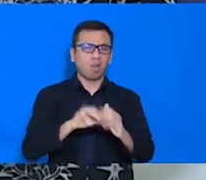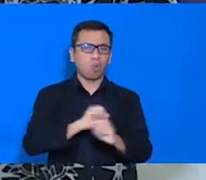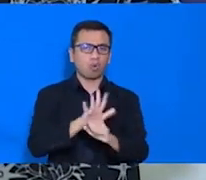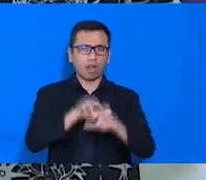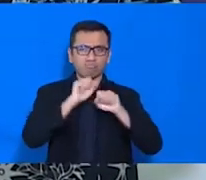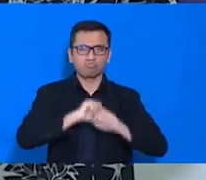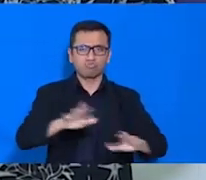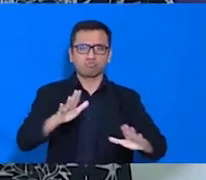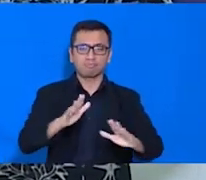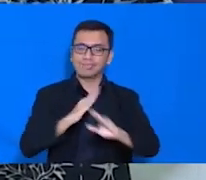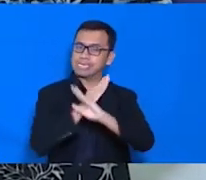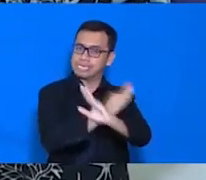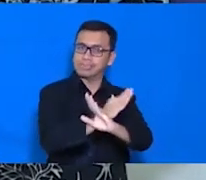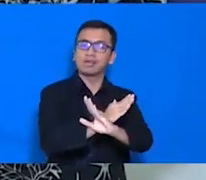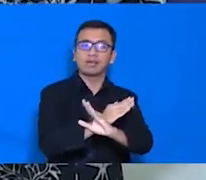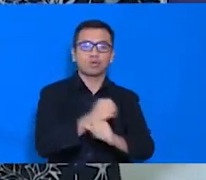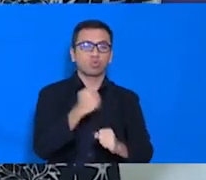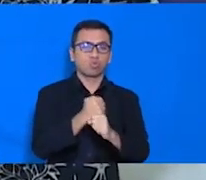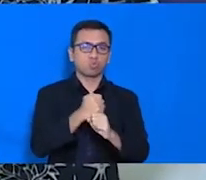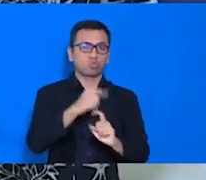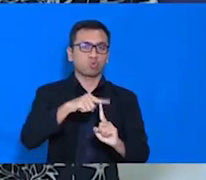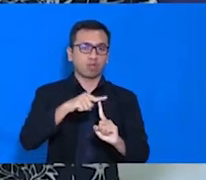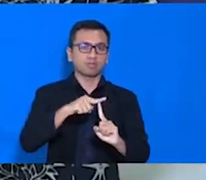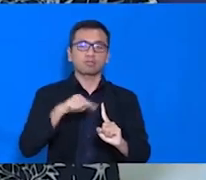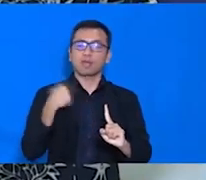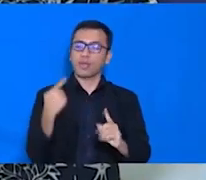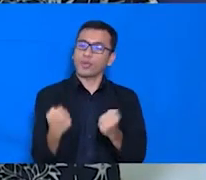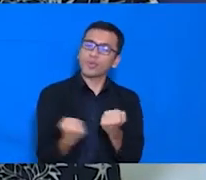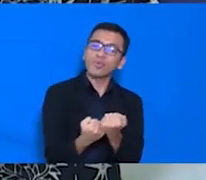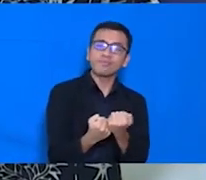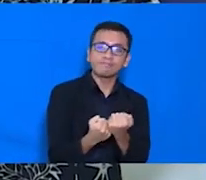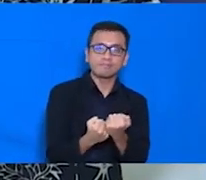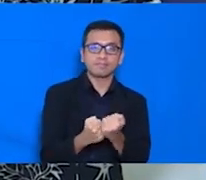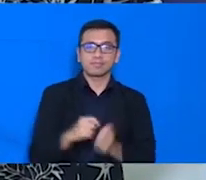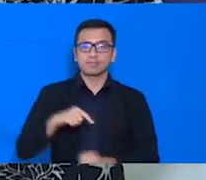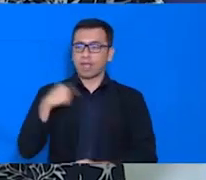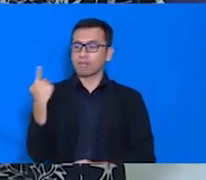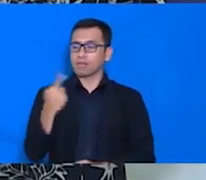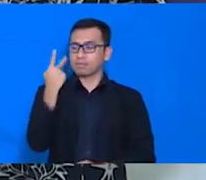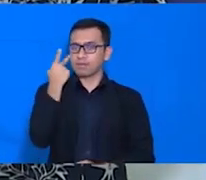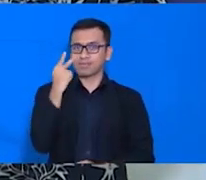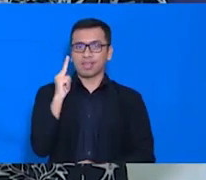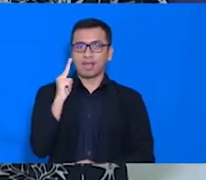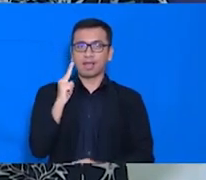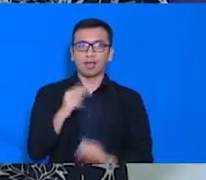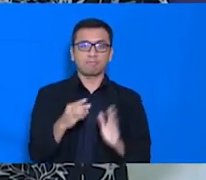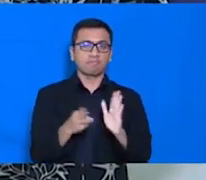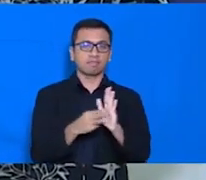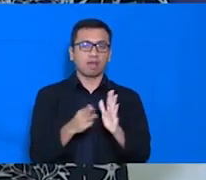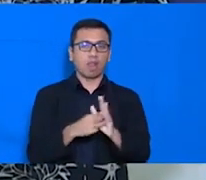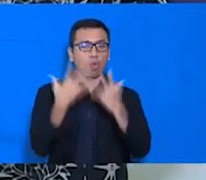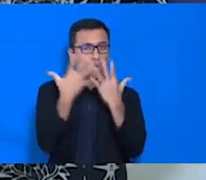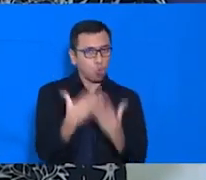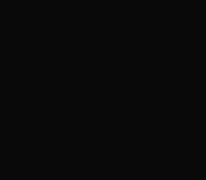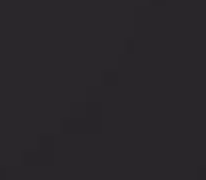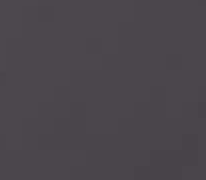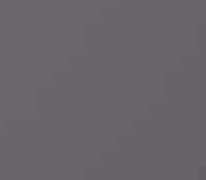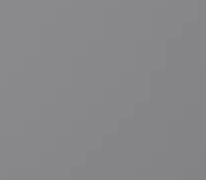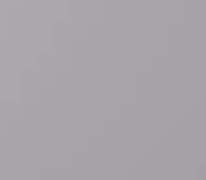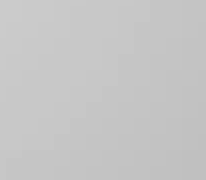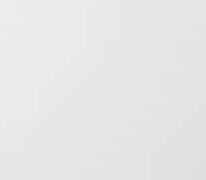percaya kita akan melewati masa-masa sulit ini dengan bergandengan tangan dan bergotong royong.